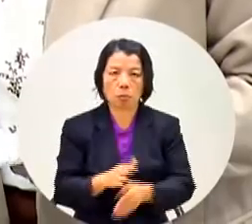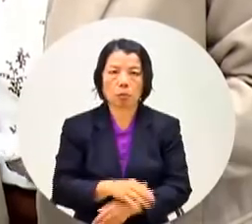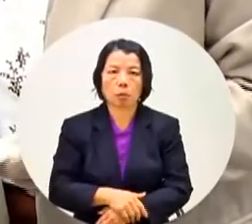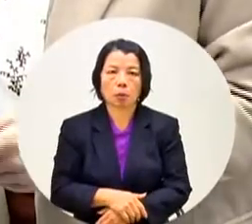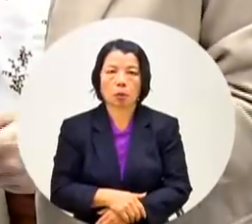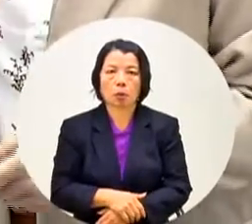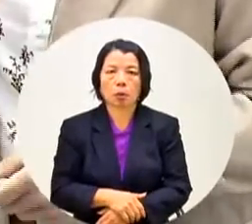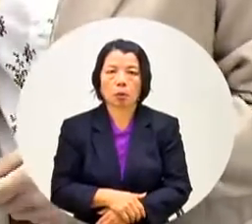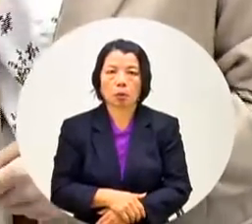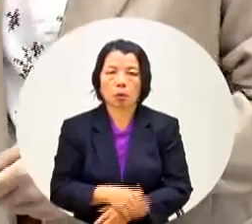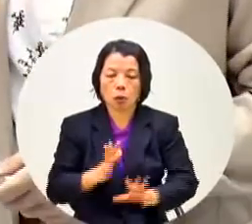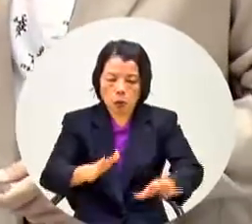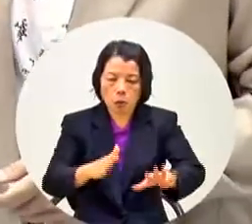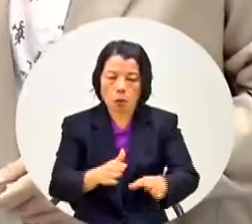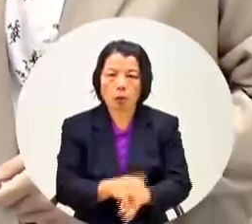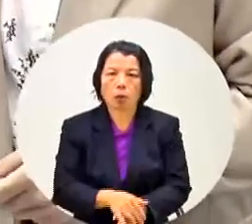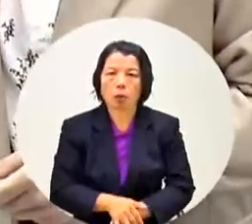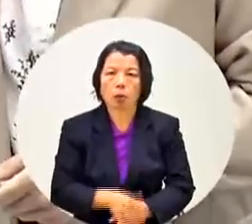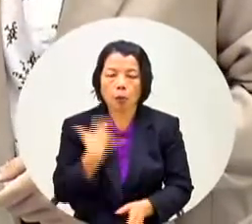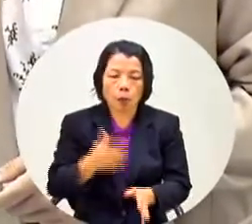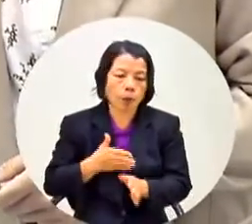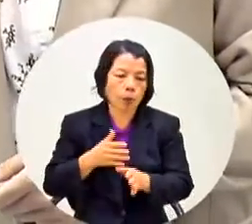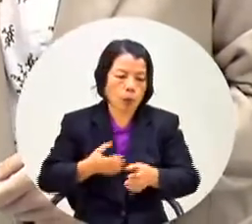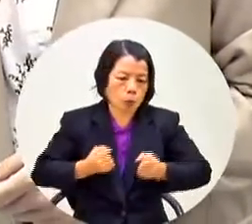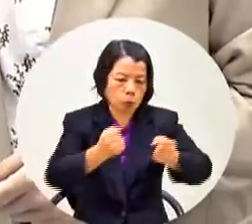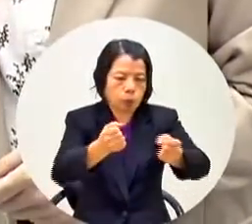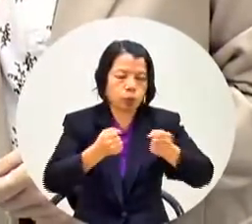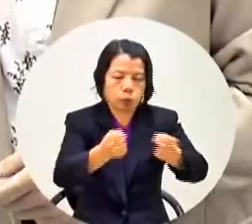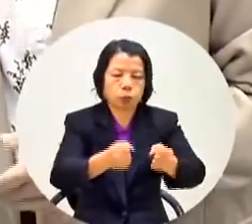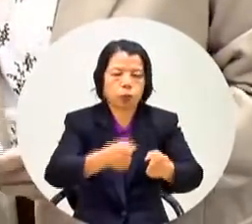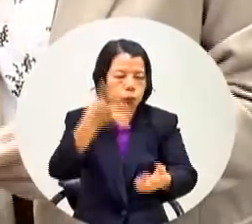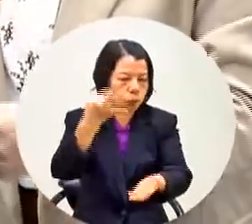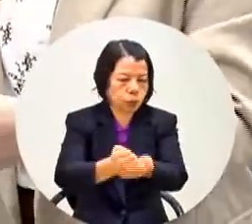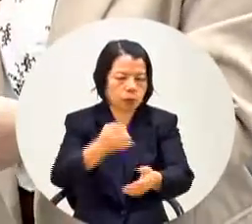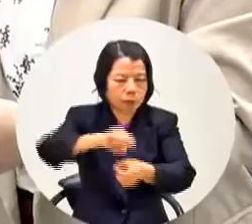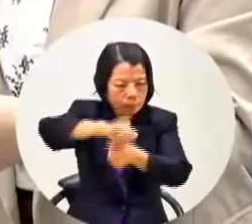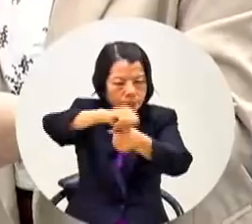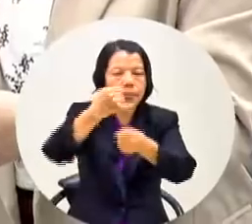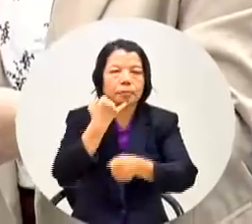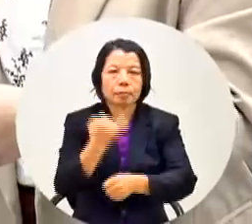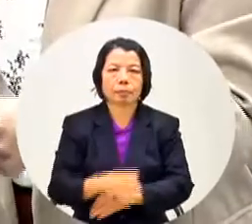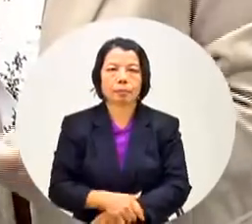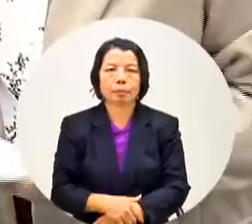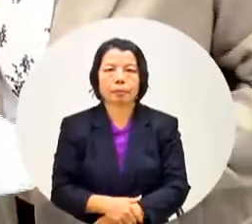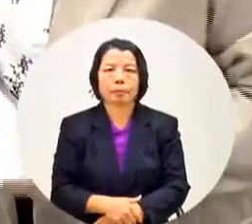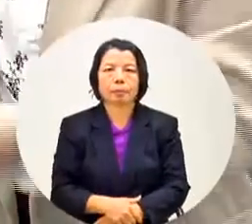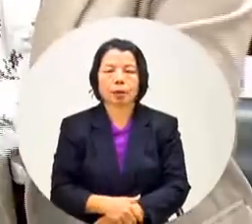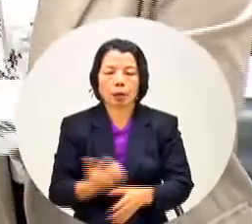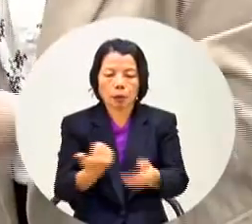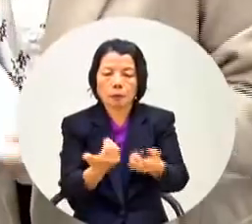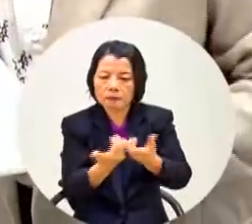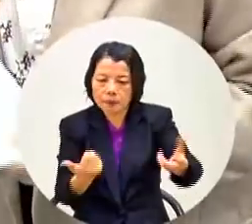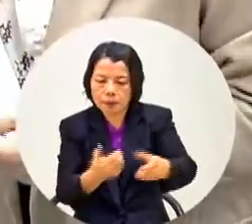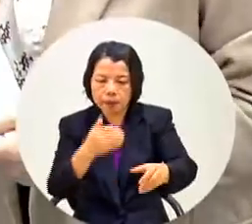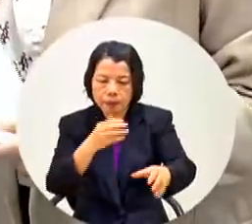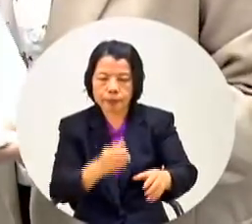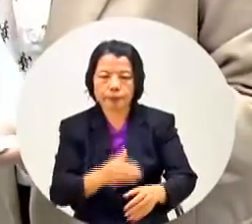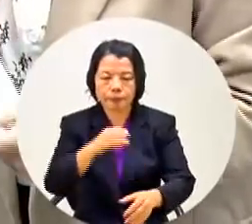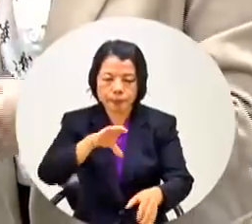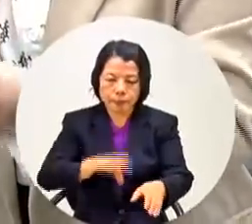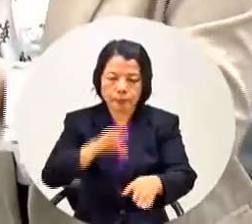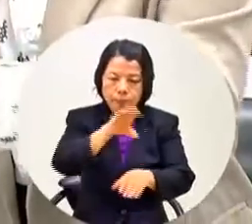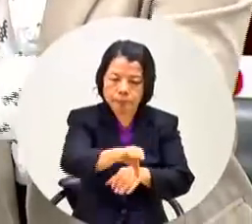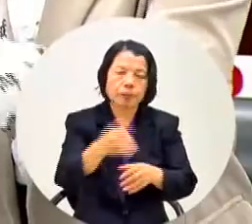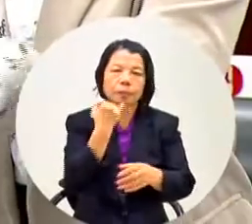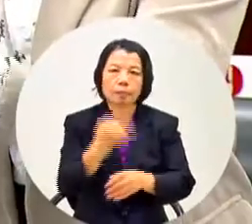的。我们希望说能 够，因为现在168还是就是接北边这一段吗？ 没有，两段，对。 好 ，OK， 那如果之后有新的路线的话，也